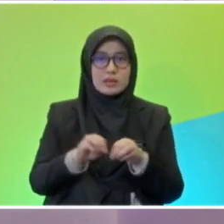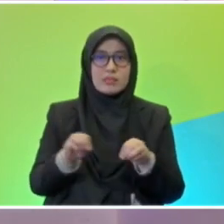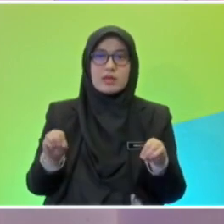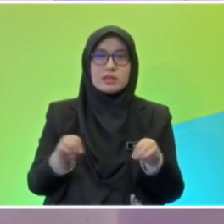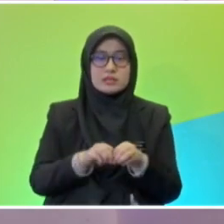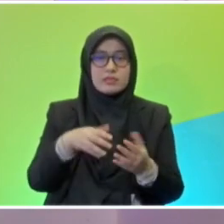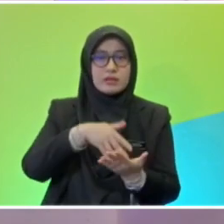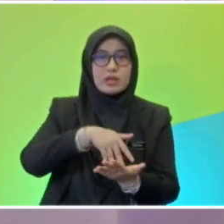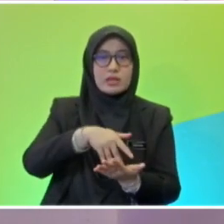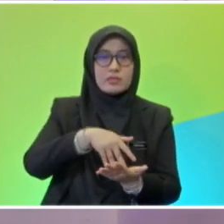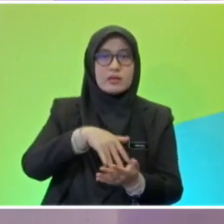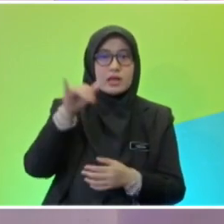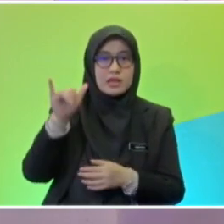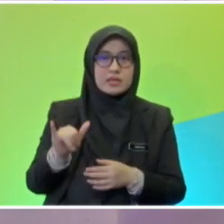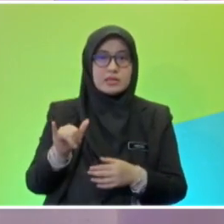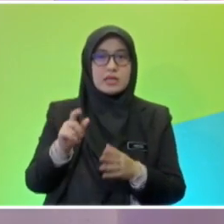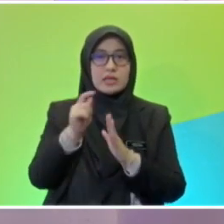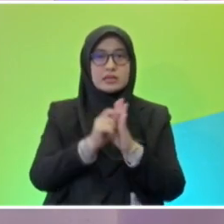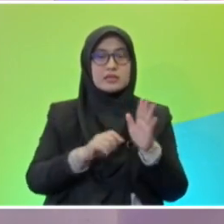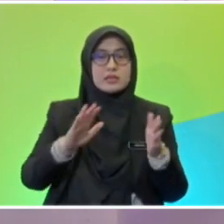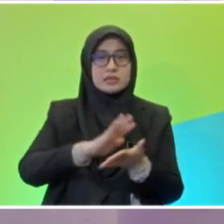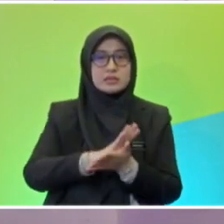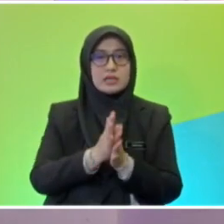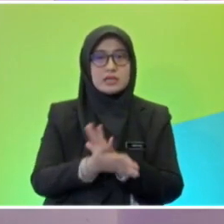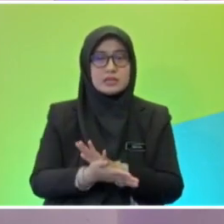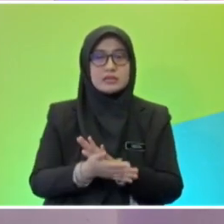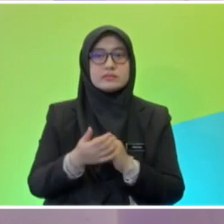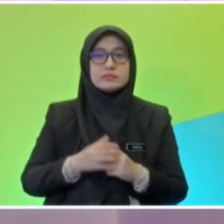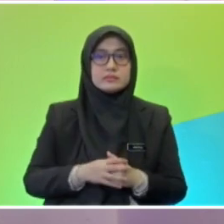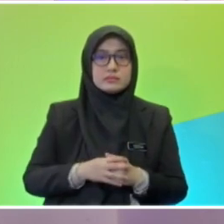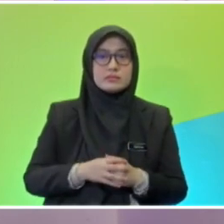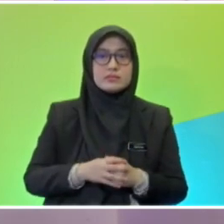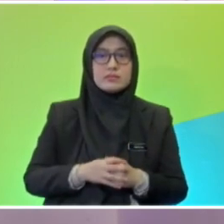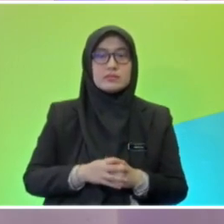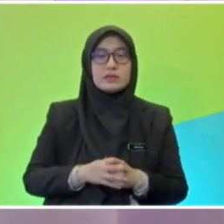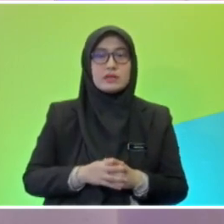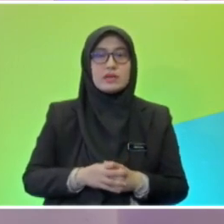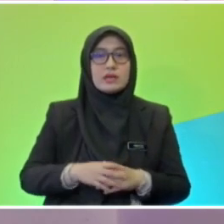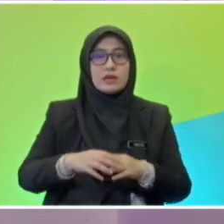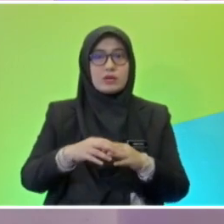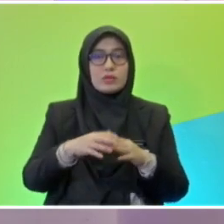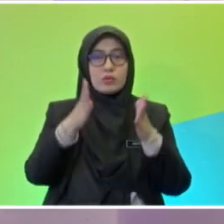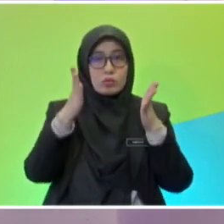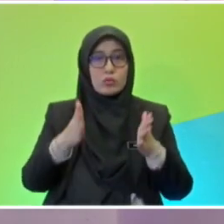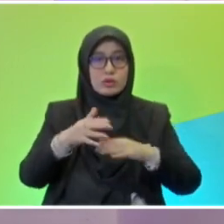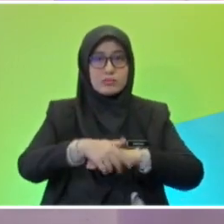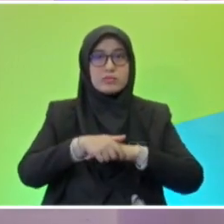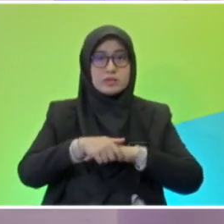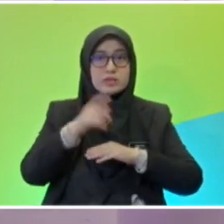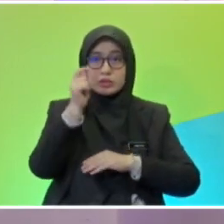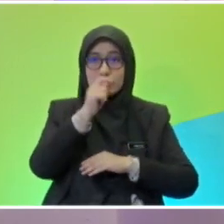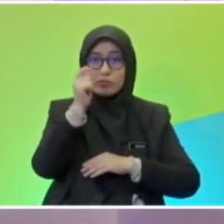menggunakan tipu muslihat mereka ini bukan mengikutian pihak British bunuh ketika untuk